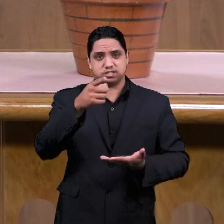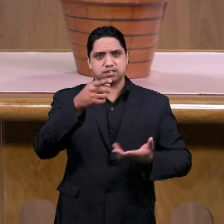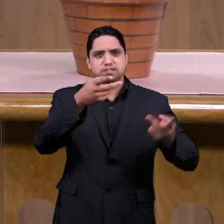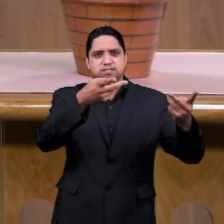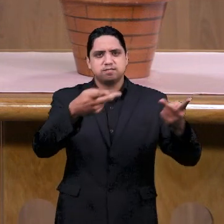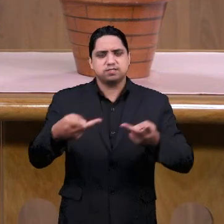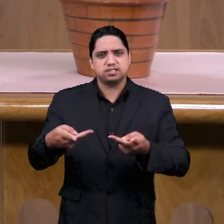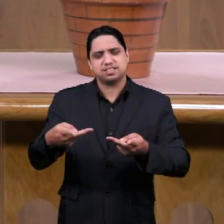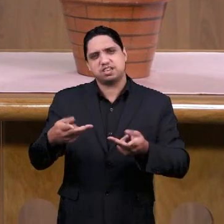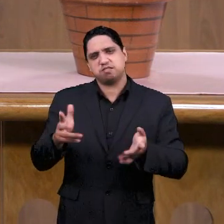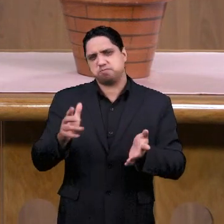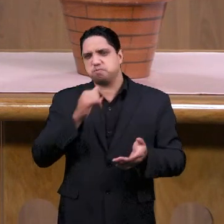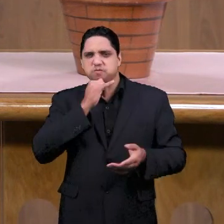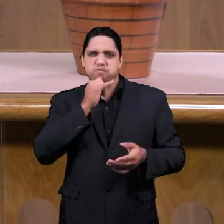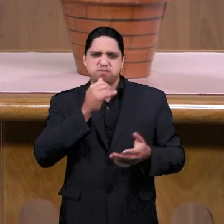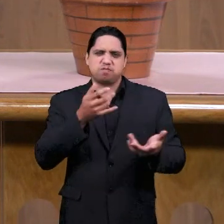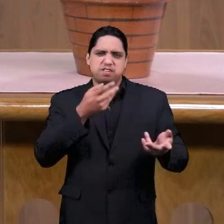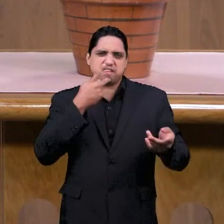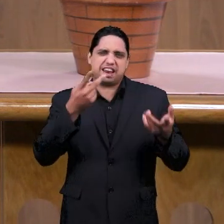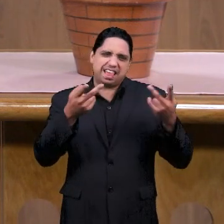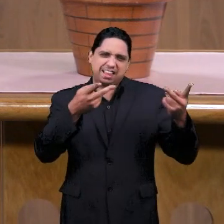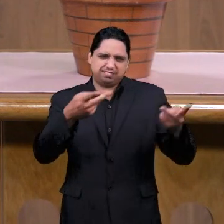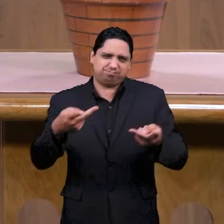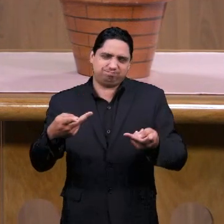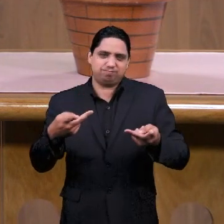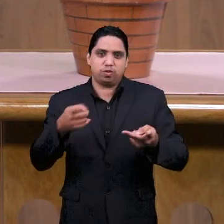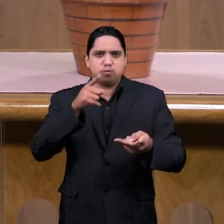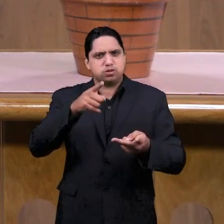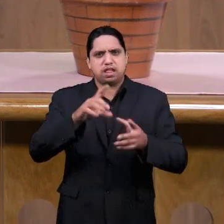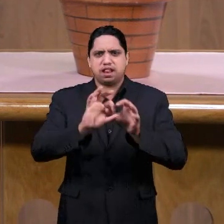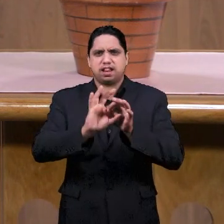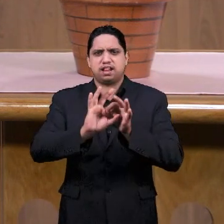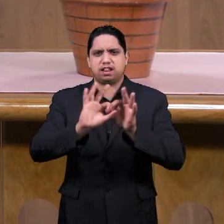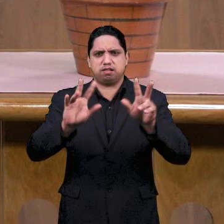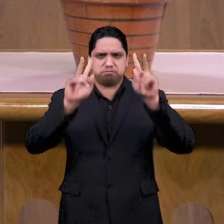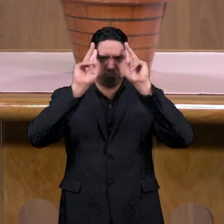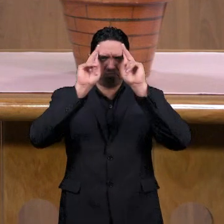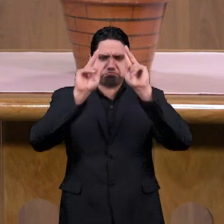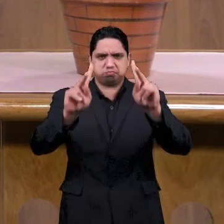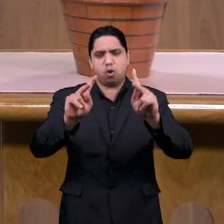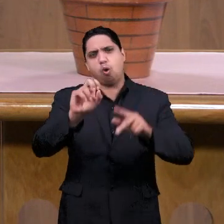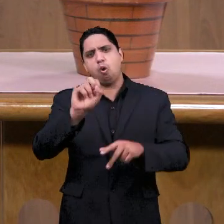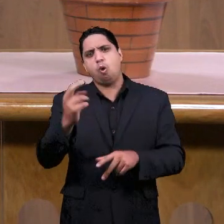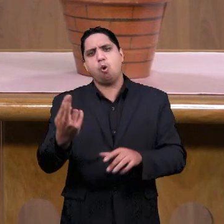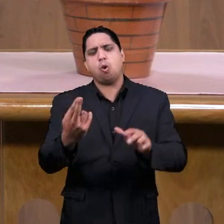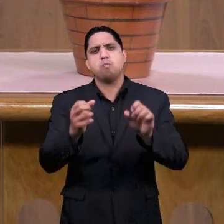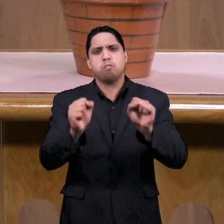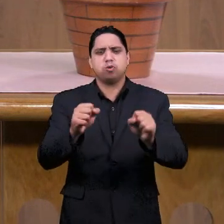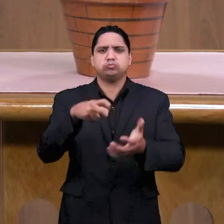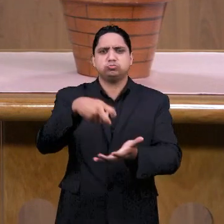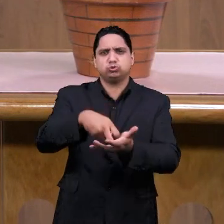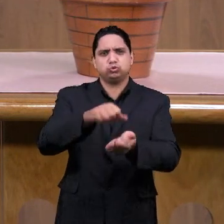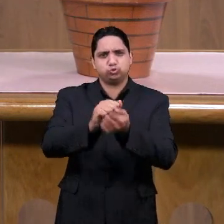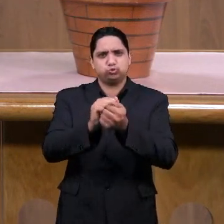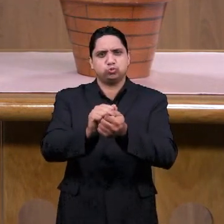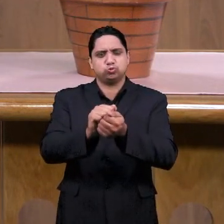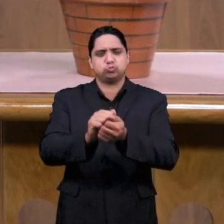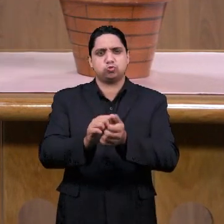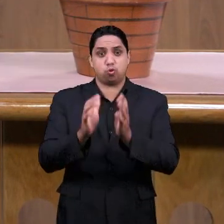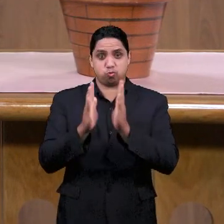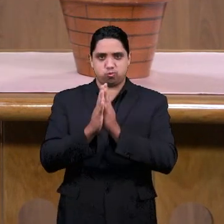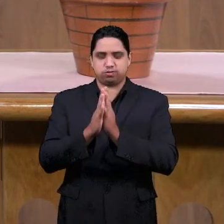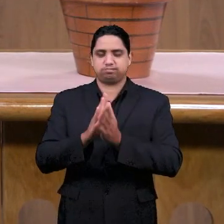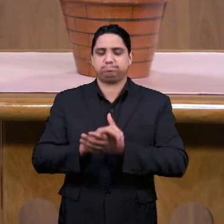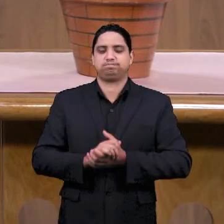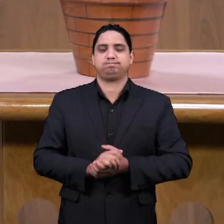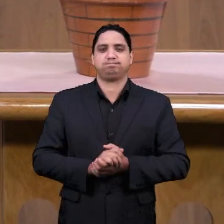пред Господом, а вы, кто гости наши, пребывайте, как вам удобно, чувствуйте себя свободно. Мы